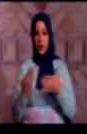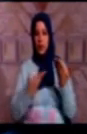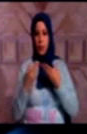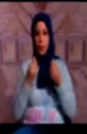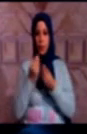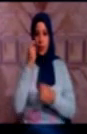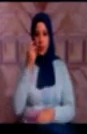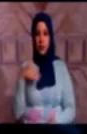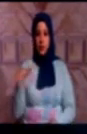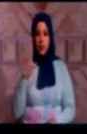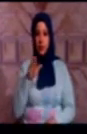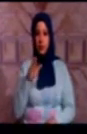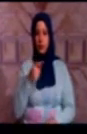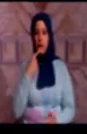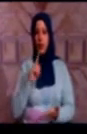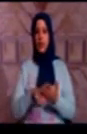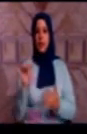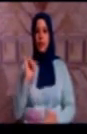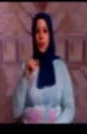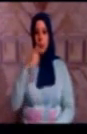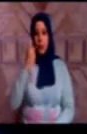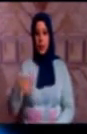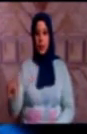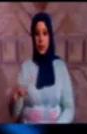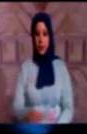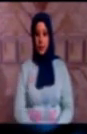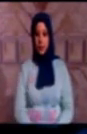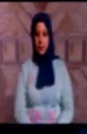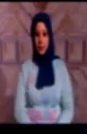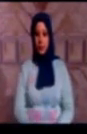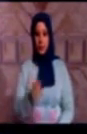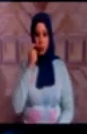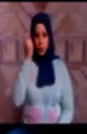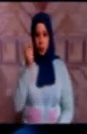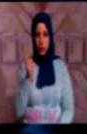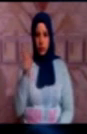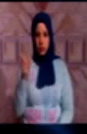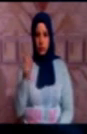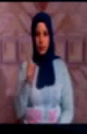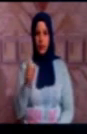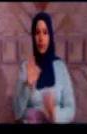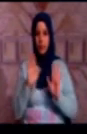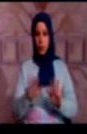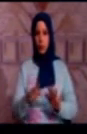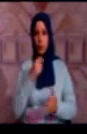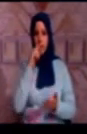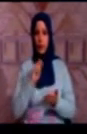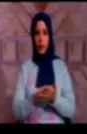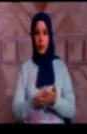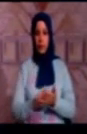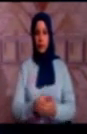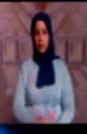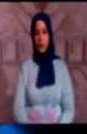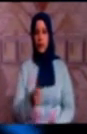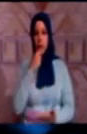الجمهور يندم بيد ان انا رايح ومتاكد ان هذا الموظف موجود وهو ده اللي اكد عليه مجلس الوزراء يعني